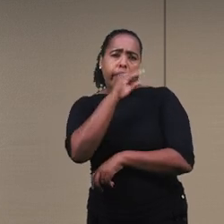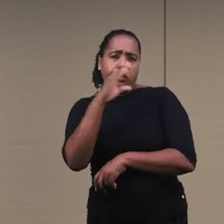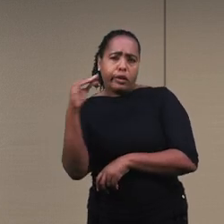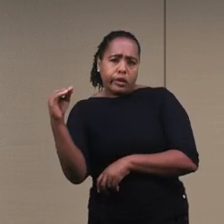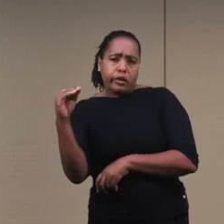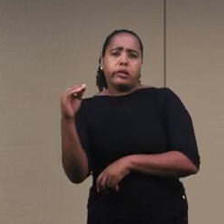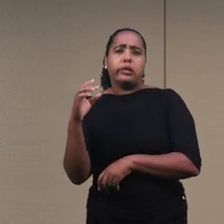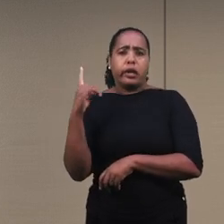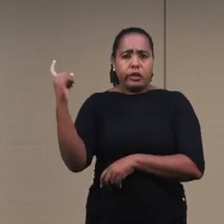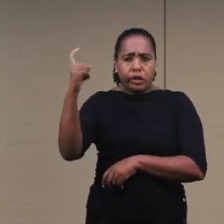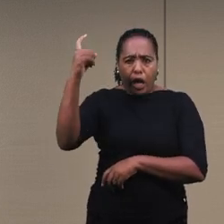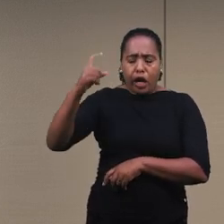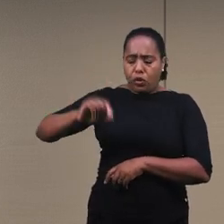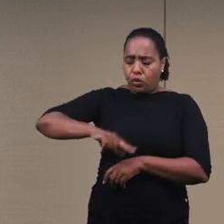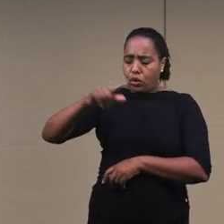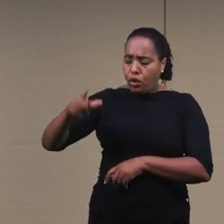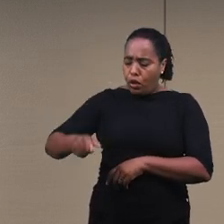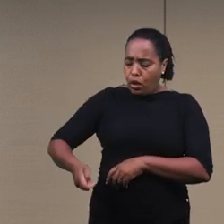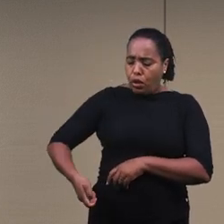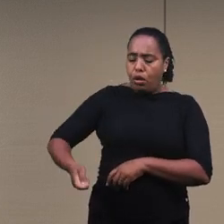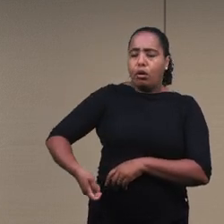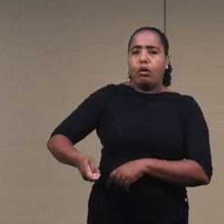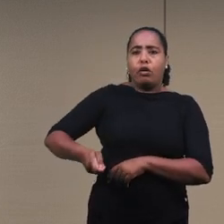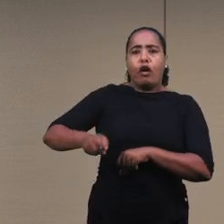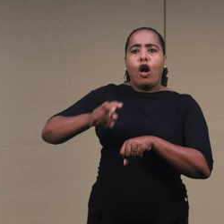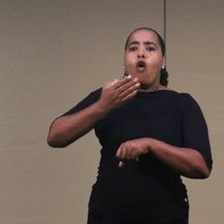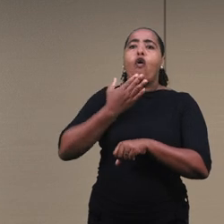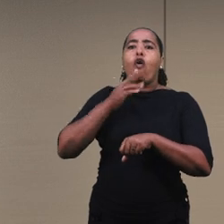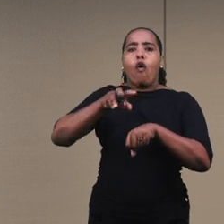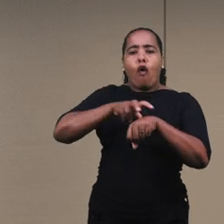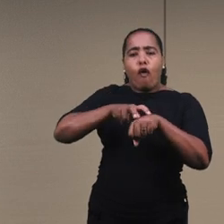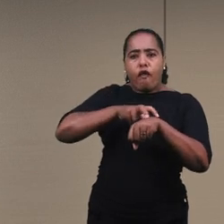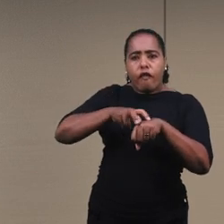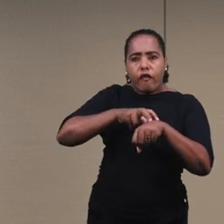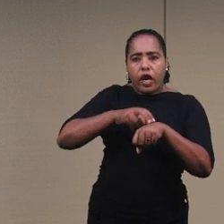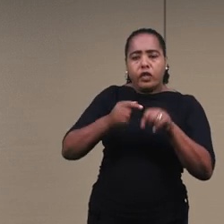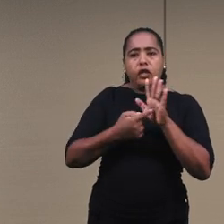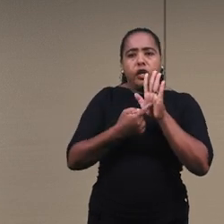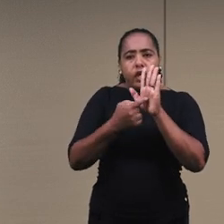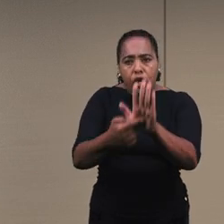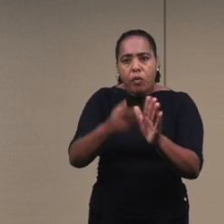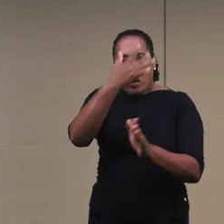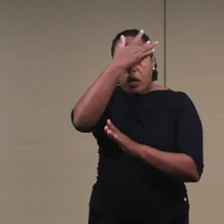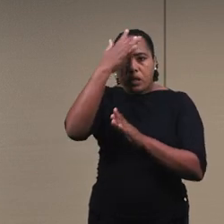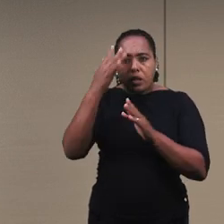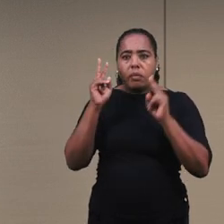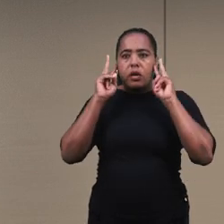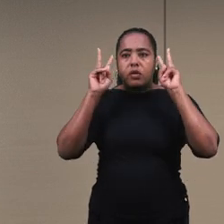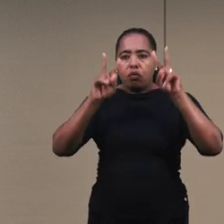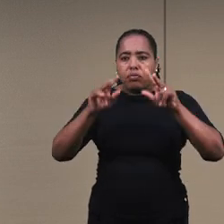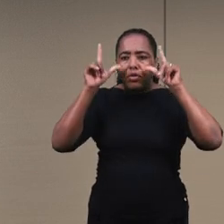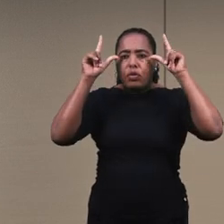personnes plus âgées ou des adultes utilisent